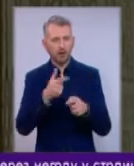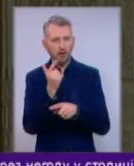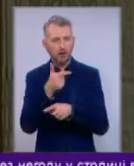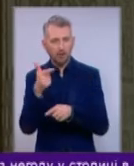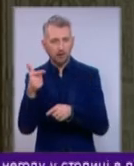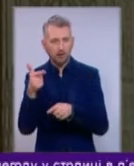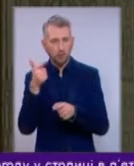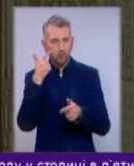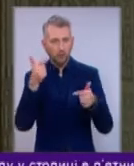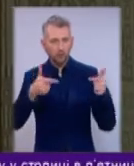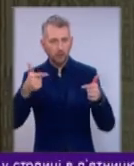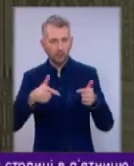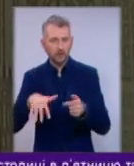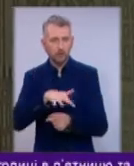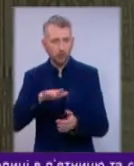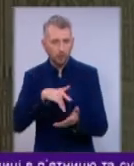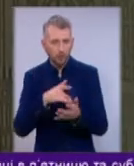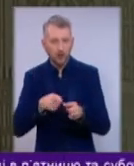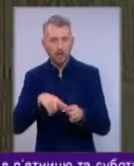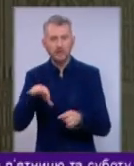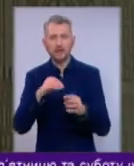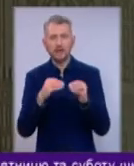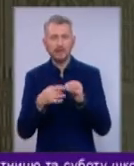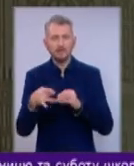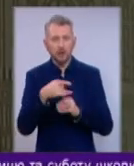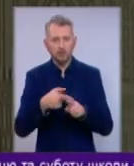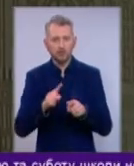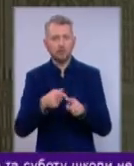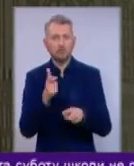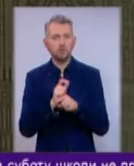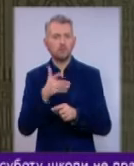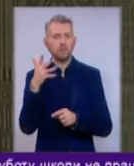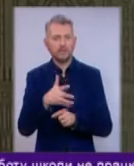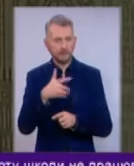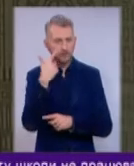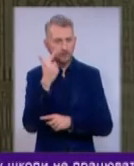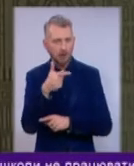установленных на территории города. Это все 10 районов, это свыше 5000 камер.